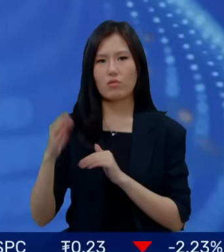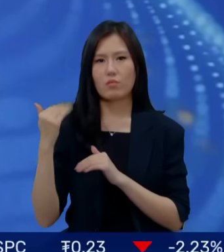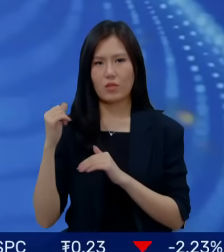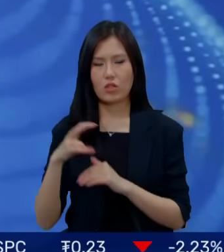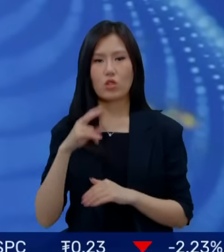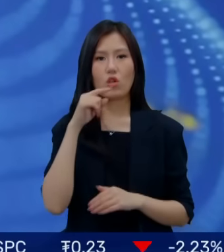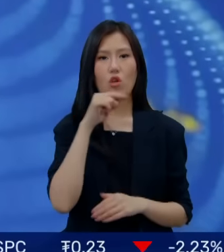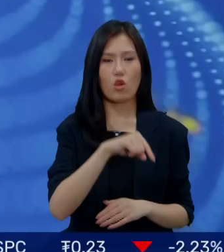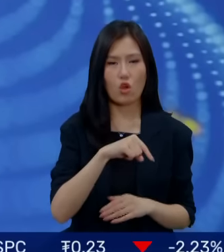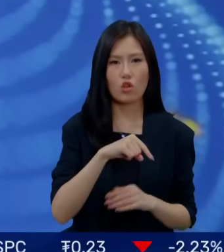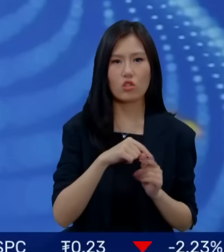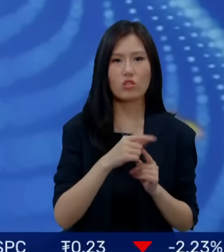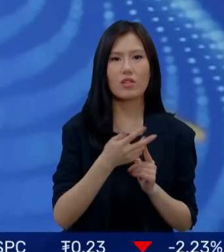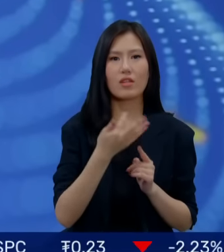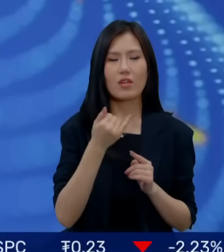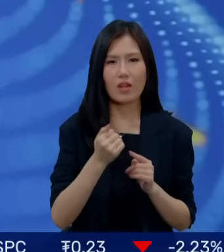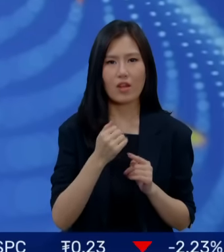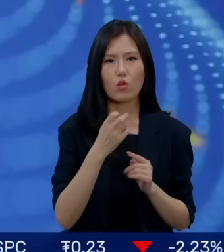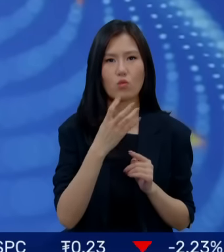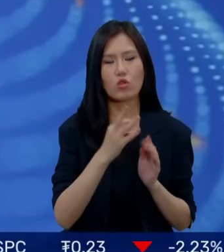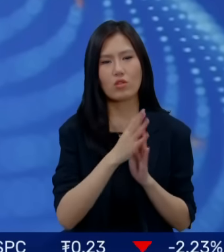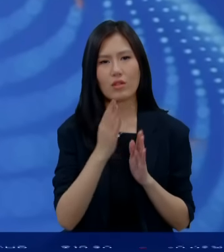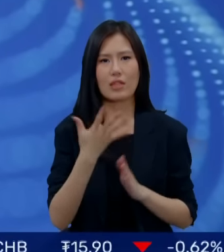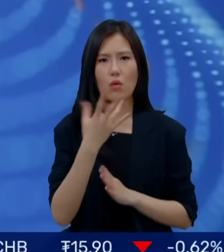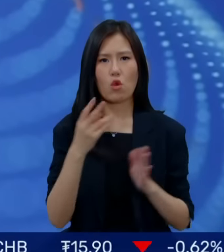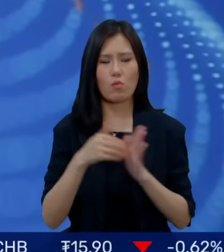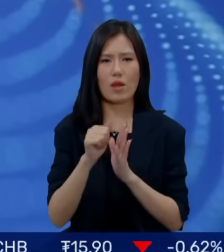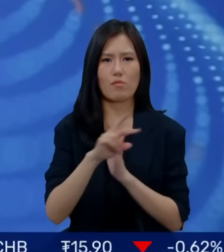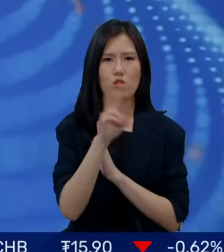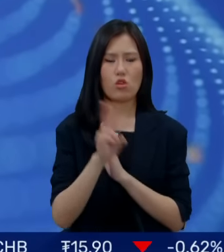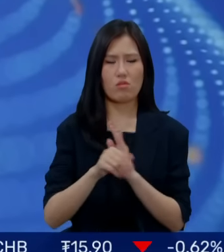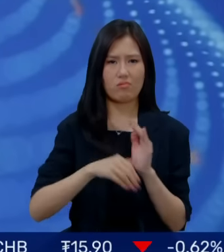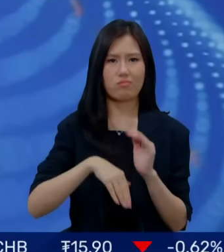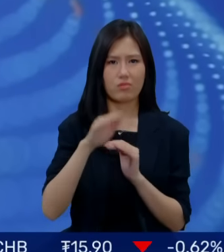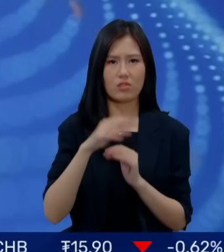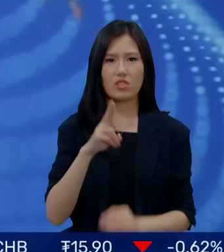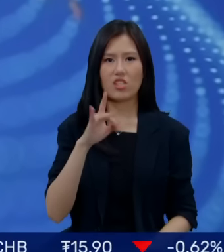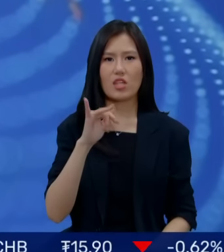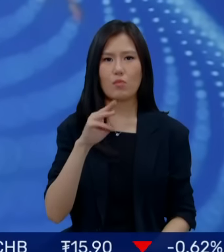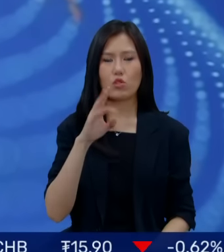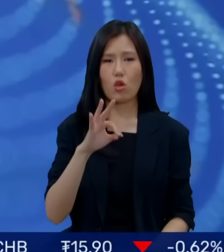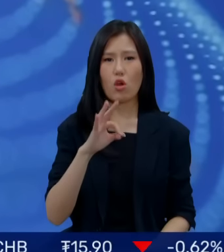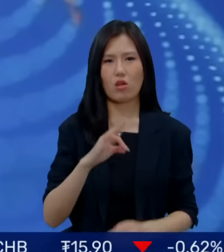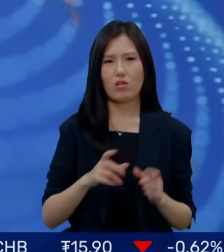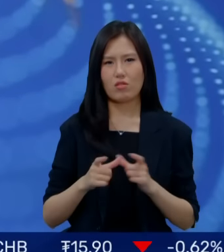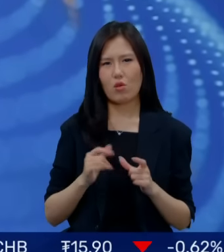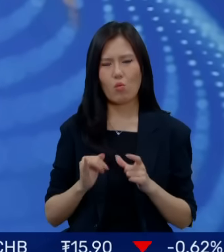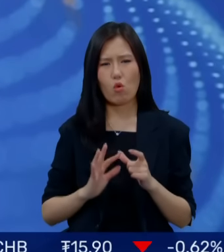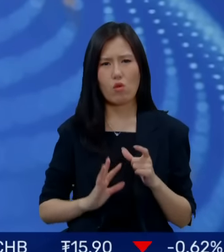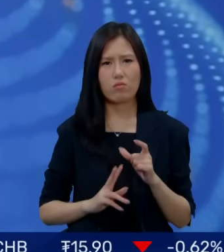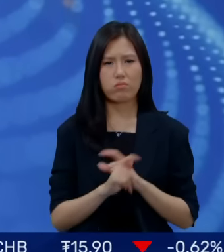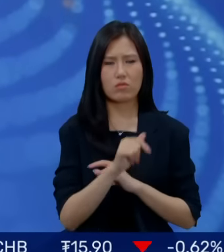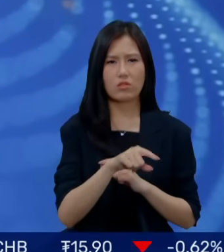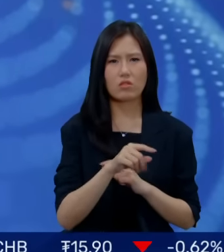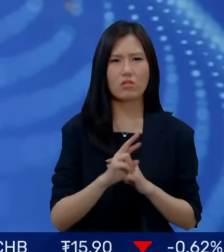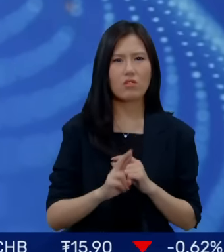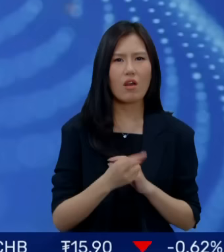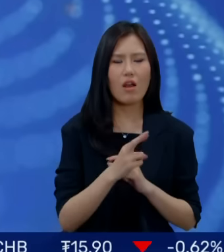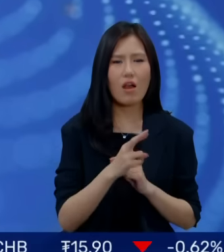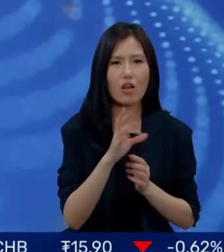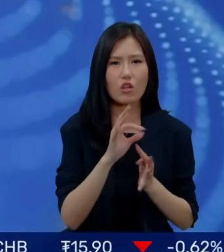эхний агаст эргэн 52,000 Америк долларыг давсан үйл явдал болж байна. Крипто зах зээл сэргэхэд нөлөөсөн маш олон хүчин зүйлс байгаас та